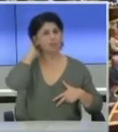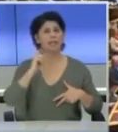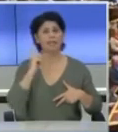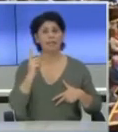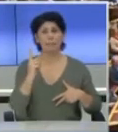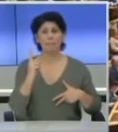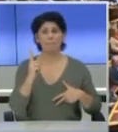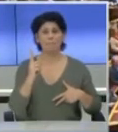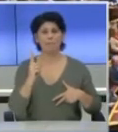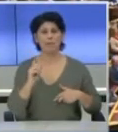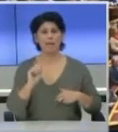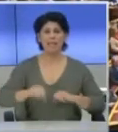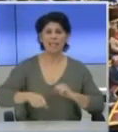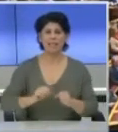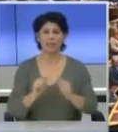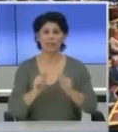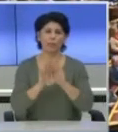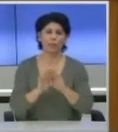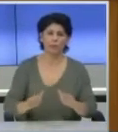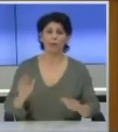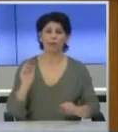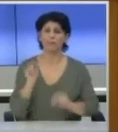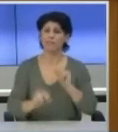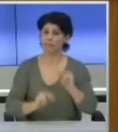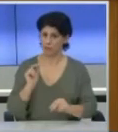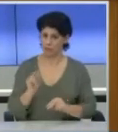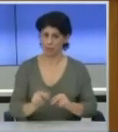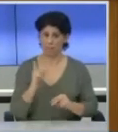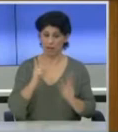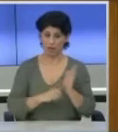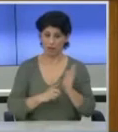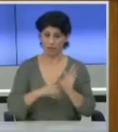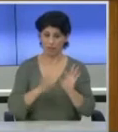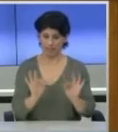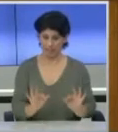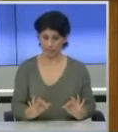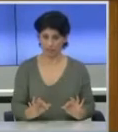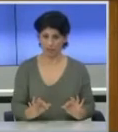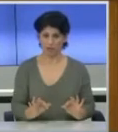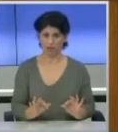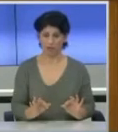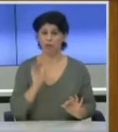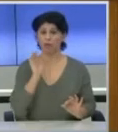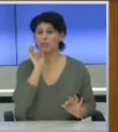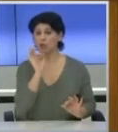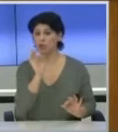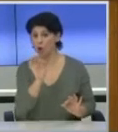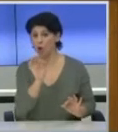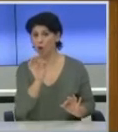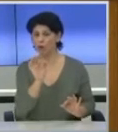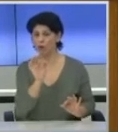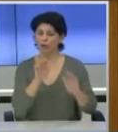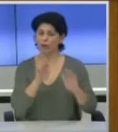μία κίνηση καταλλαγής ψήφισε μία νομοθετική ρύθμιση με σκοπό